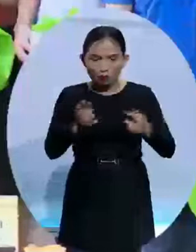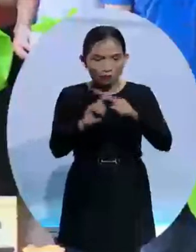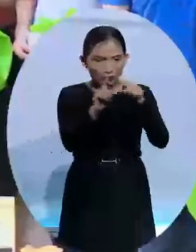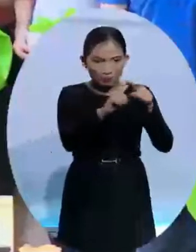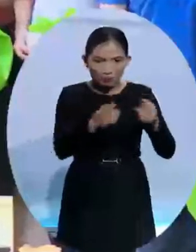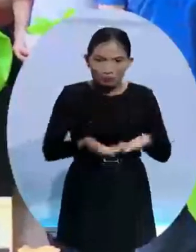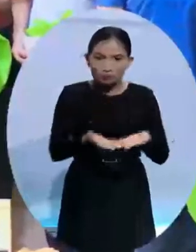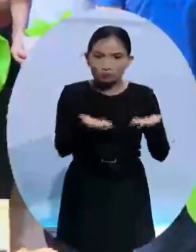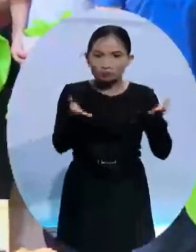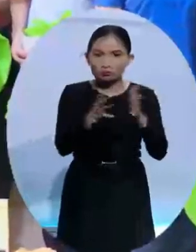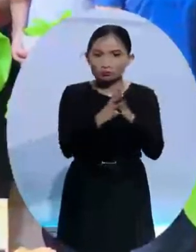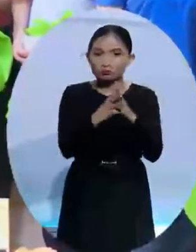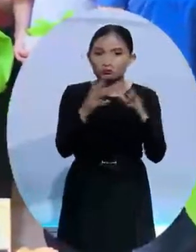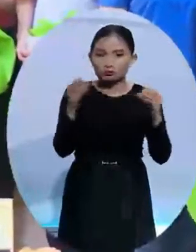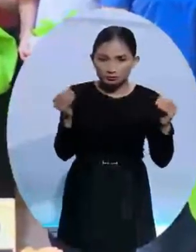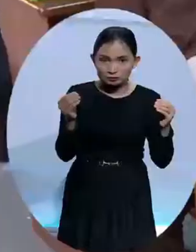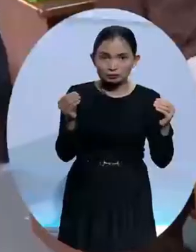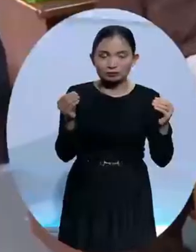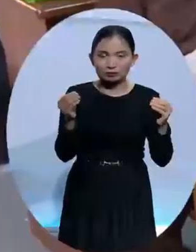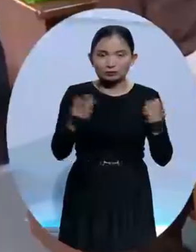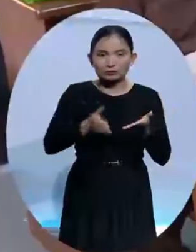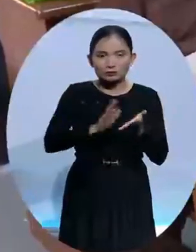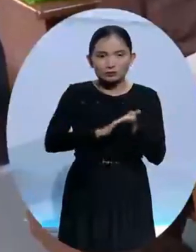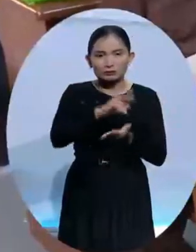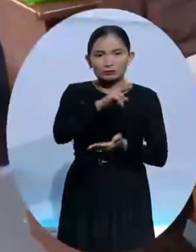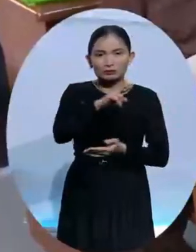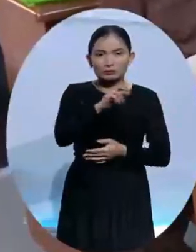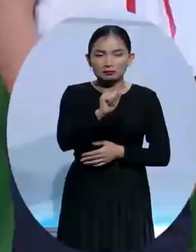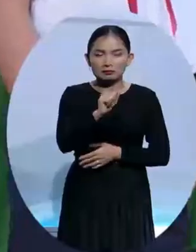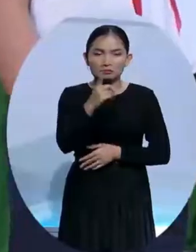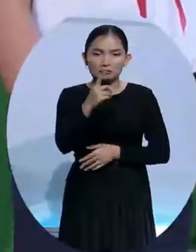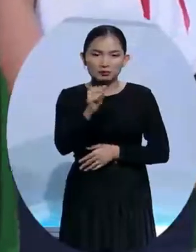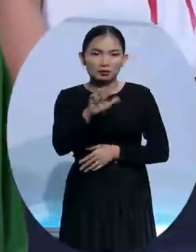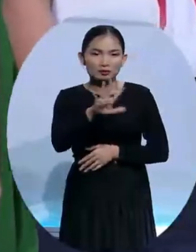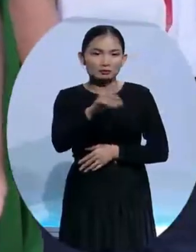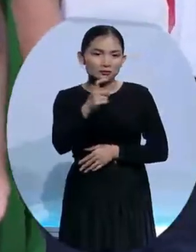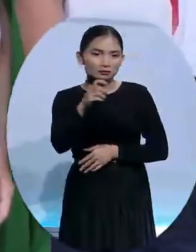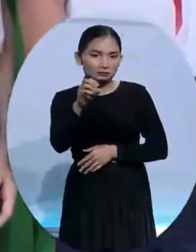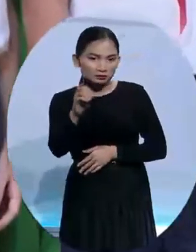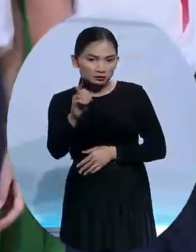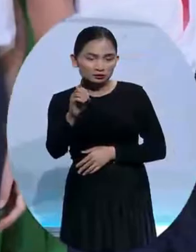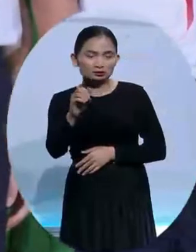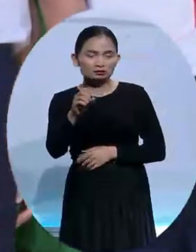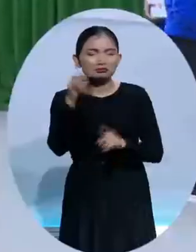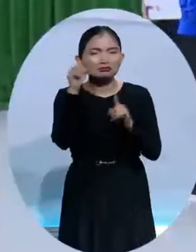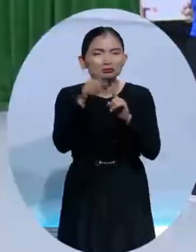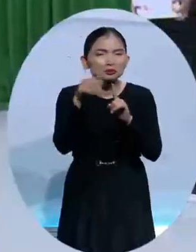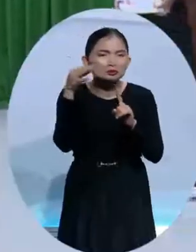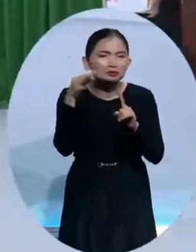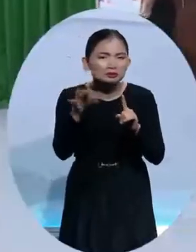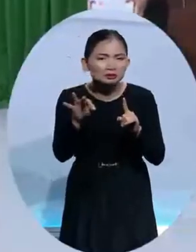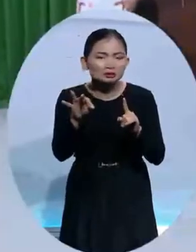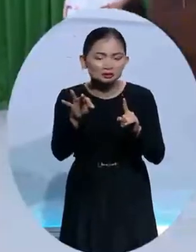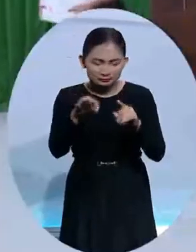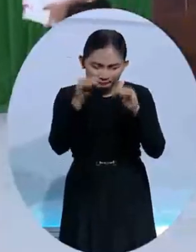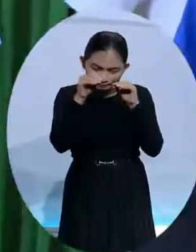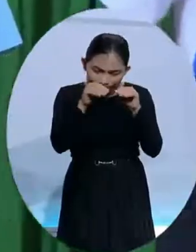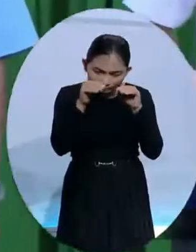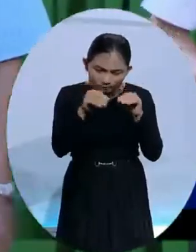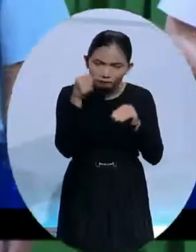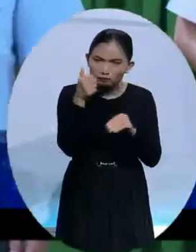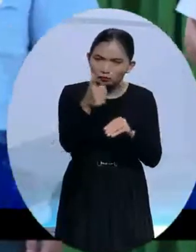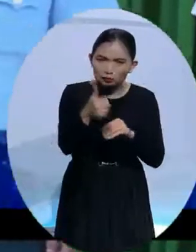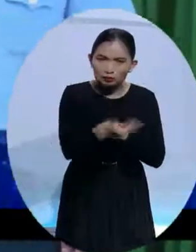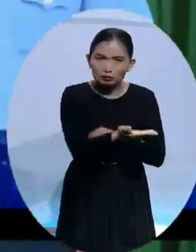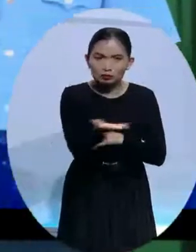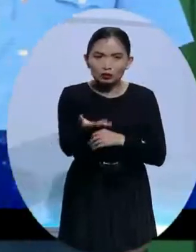Trạm Radar Hải quân 590 và Trạm Radar Không quân 32. Nhằm giáo dục truyền thống tốt đẹp cho thế hệ thanh niên, Ban liên lạc cũng đã gửi